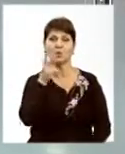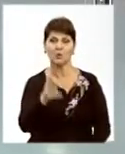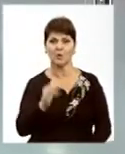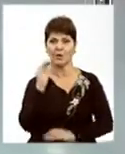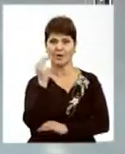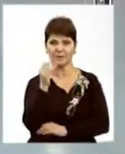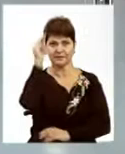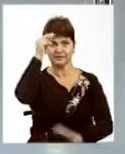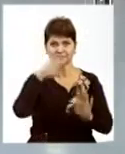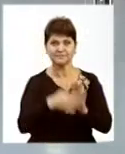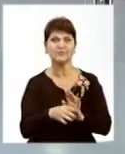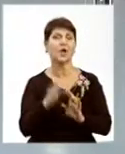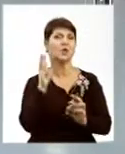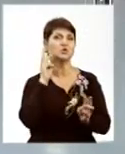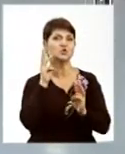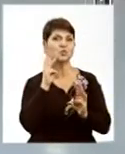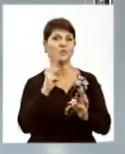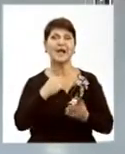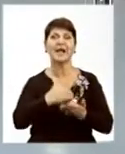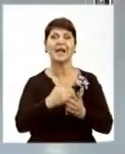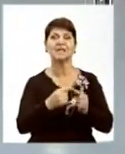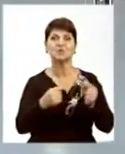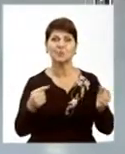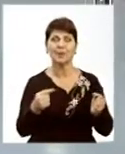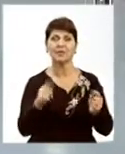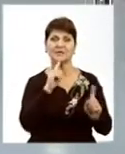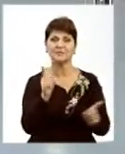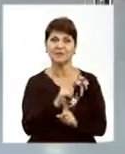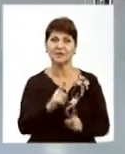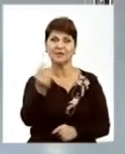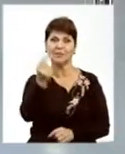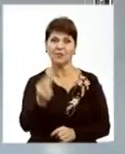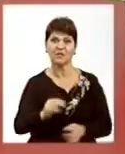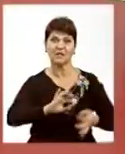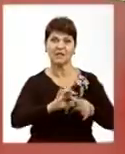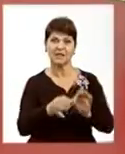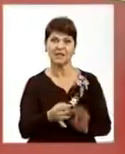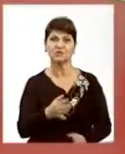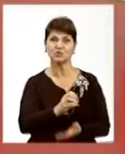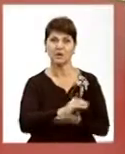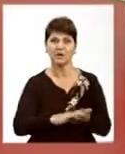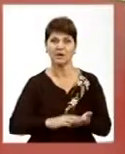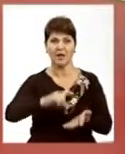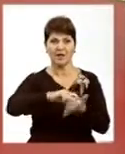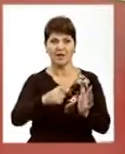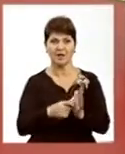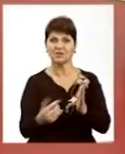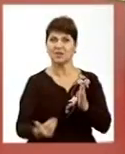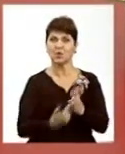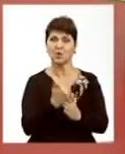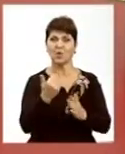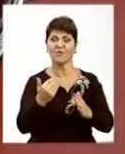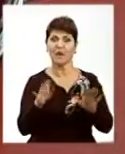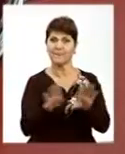за допомогою шумових інструментів, будуть співати та малювати. Детальніше далі. В класі нові меблі, на